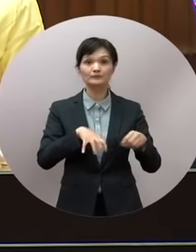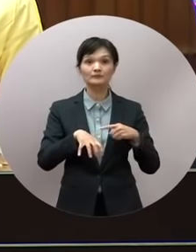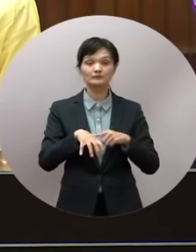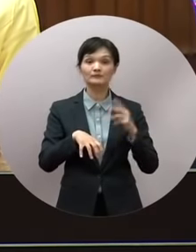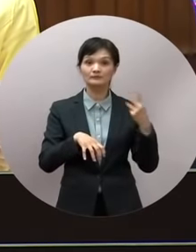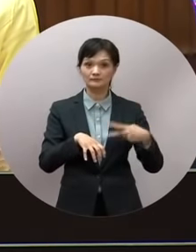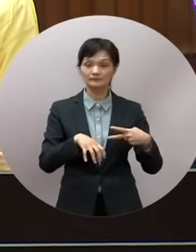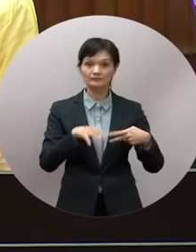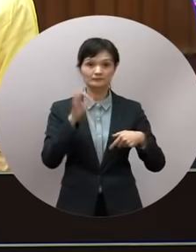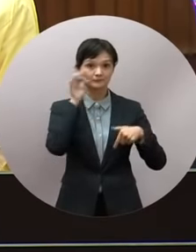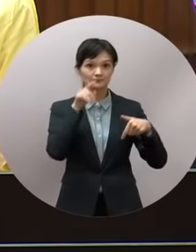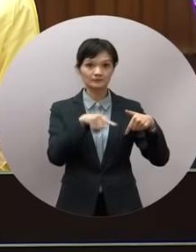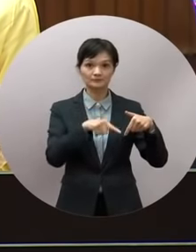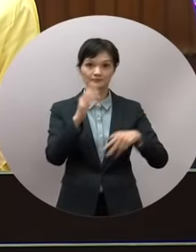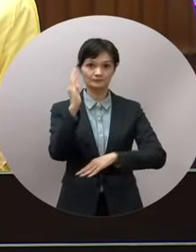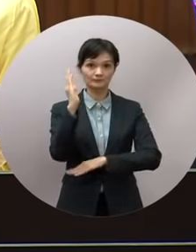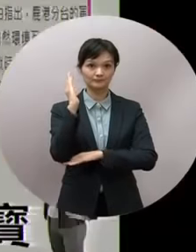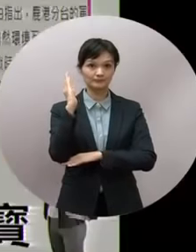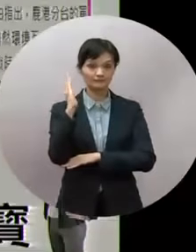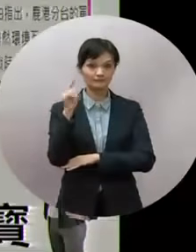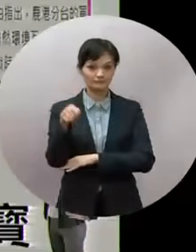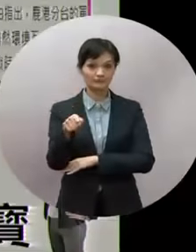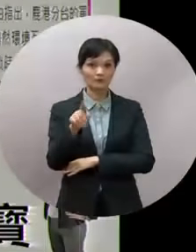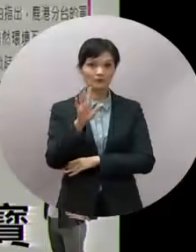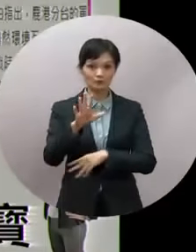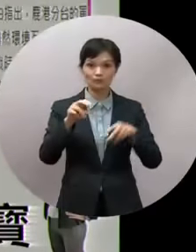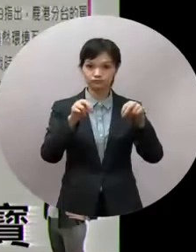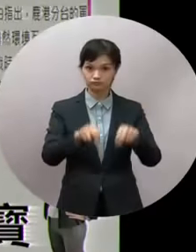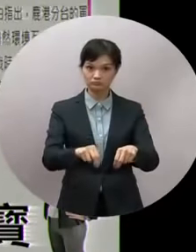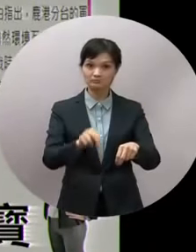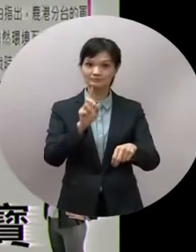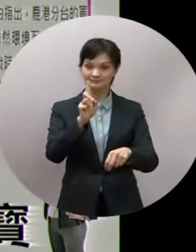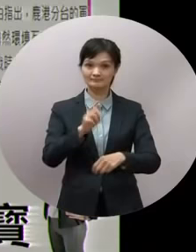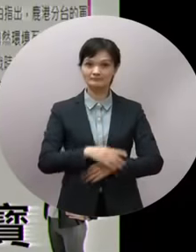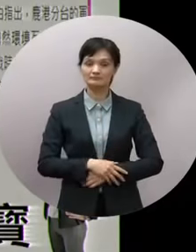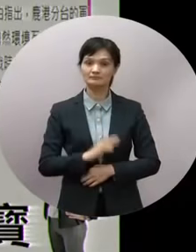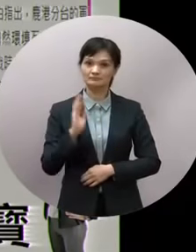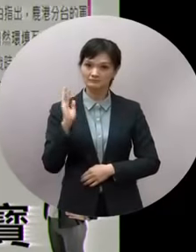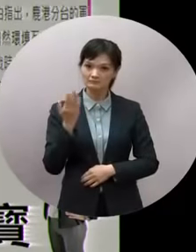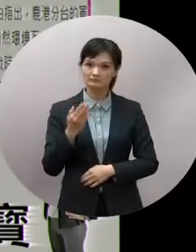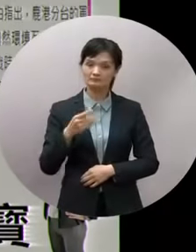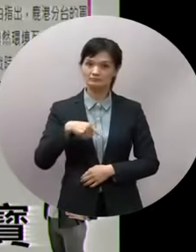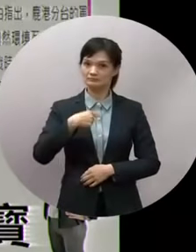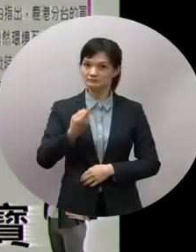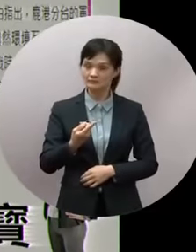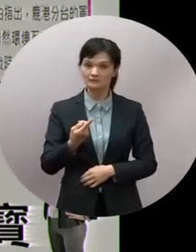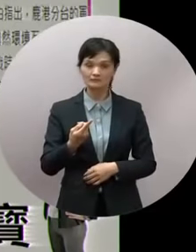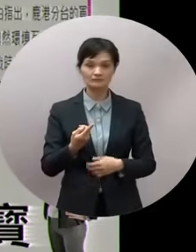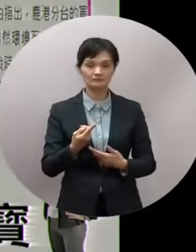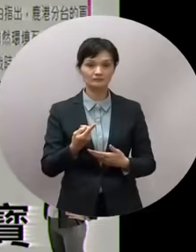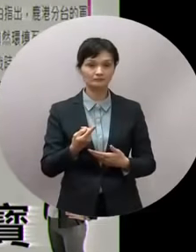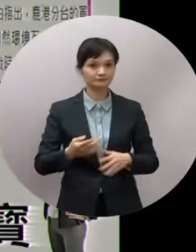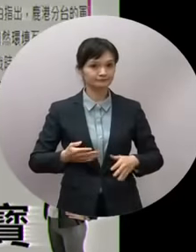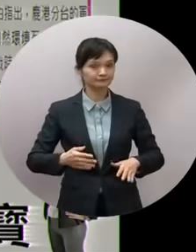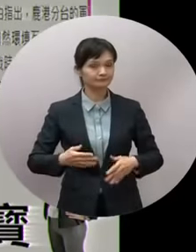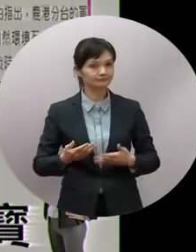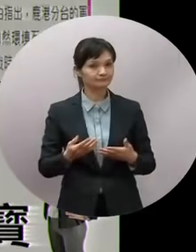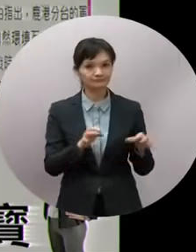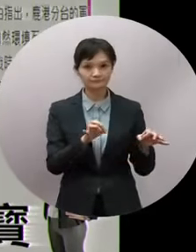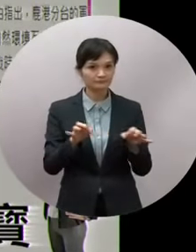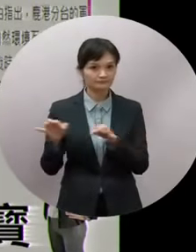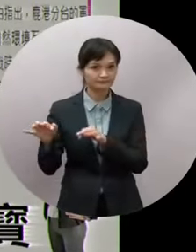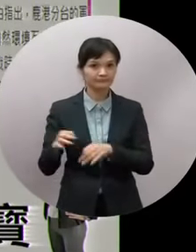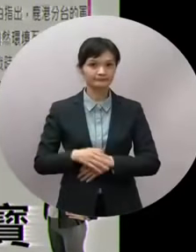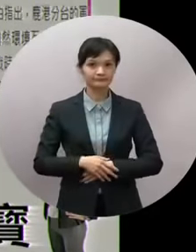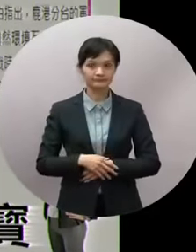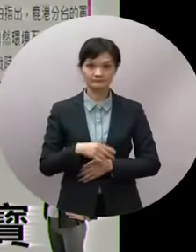有签订的那个迁移台的协定，但是迟迟没有进一步的动作。在2006年的时候，有